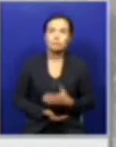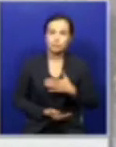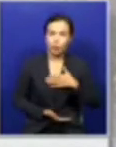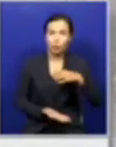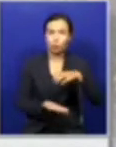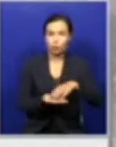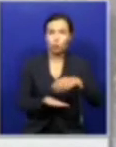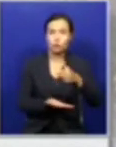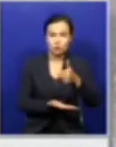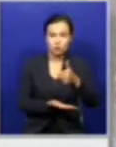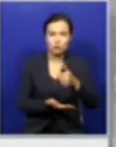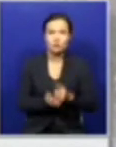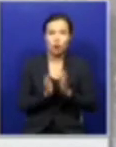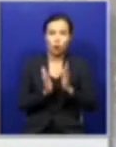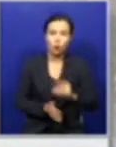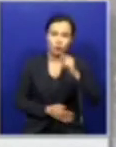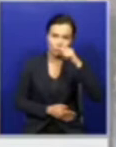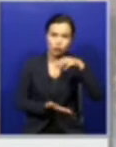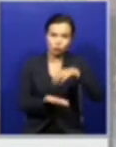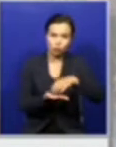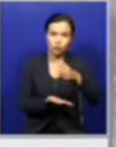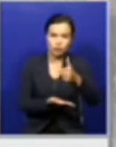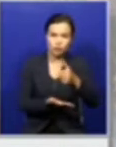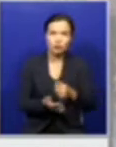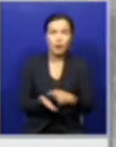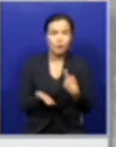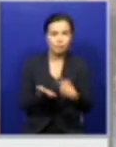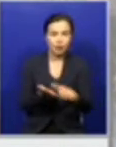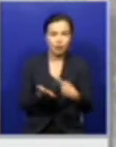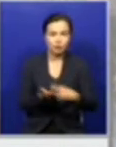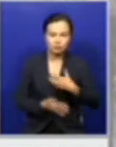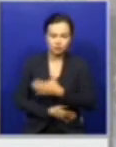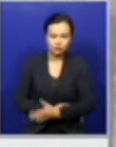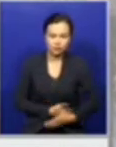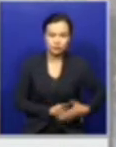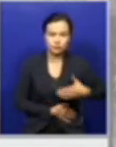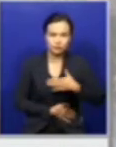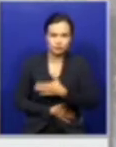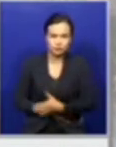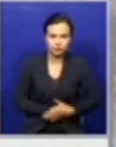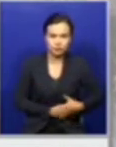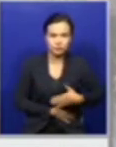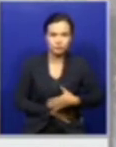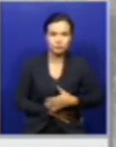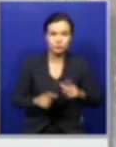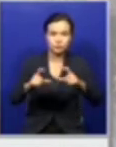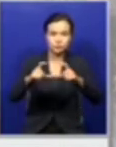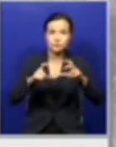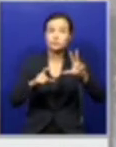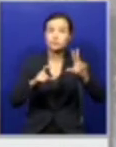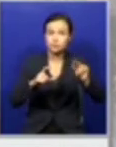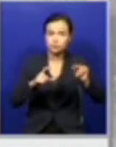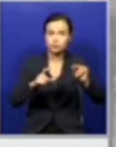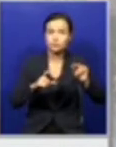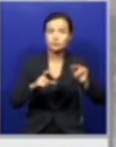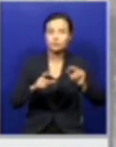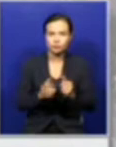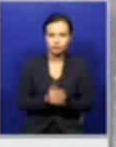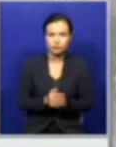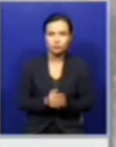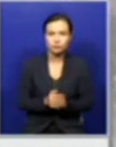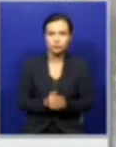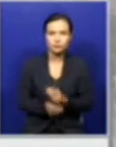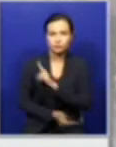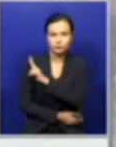ที่คนไทยโชคดีครับที่มีหลักประกันสุขภาพหมายถึง30บาทรักษาทุกโรคนะครับเรามีการแ